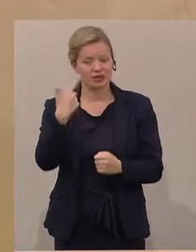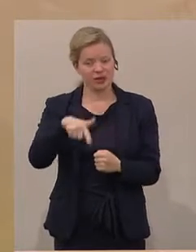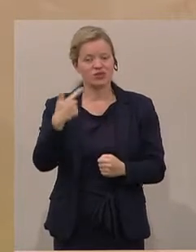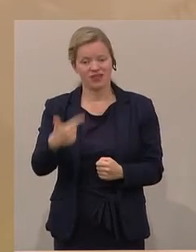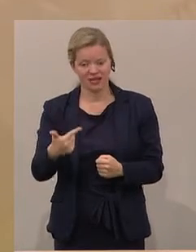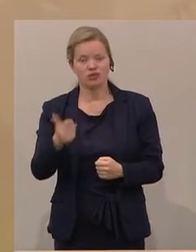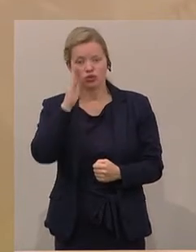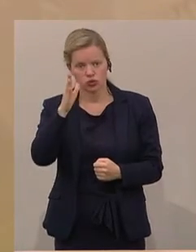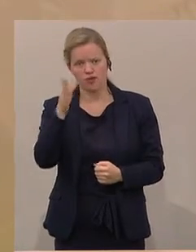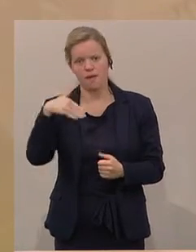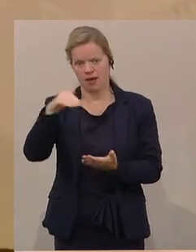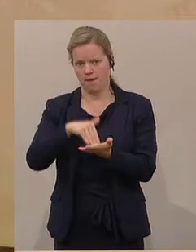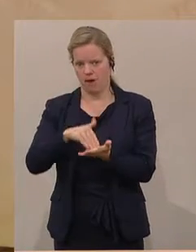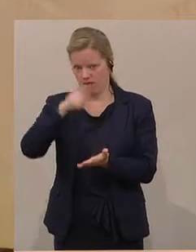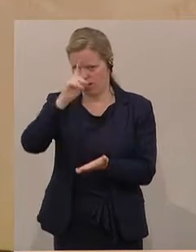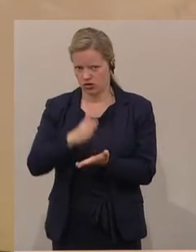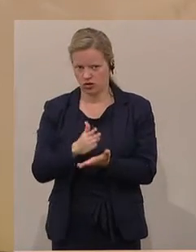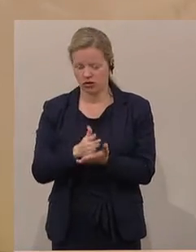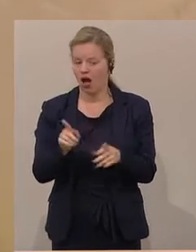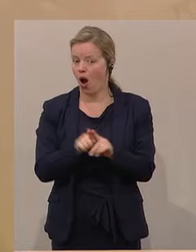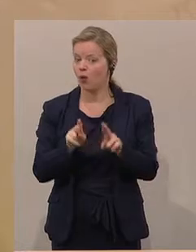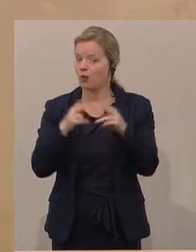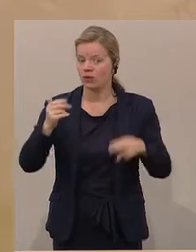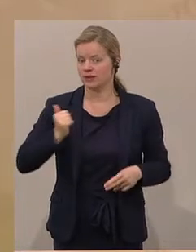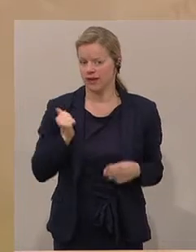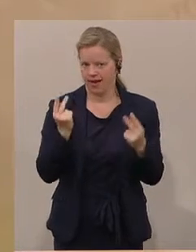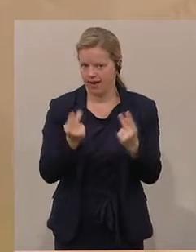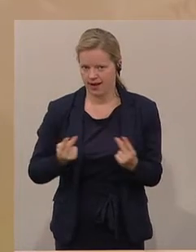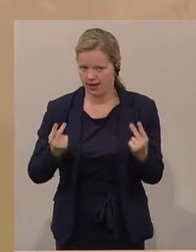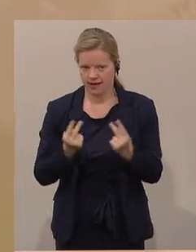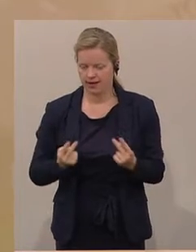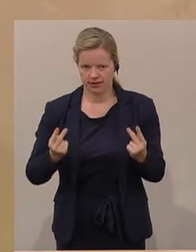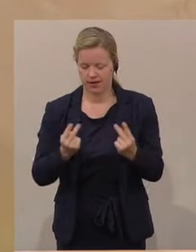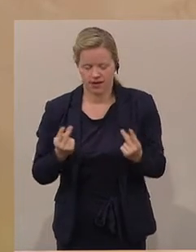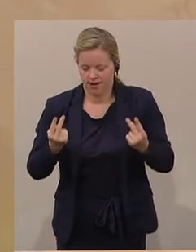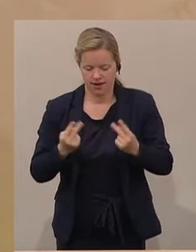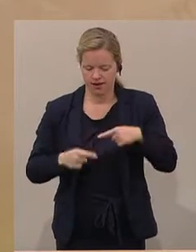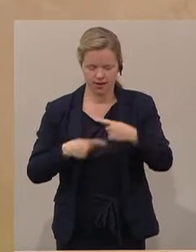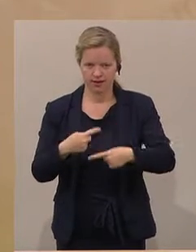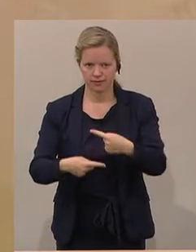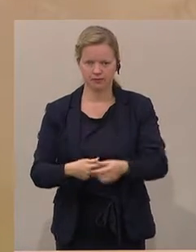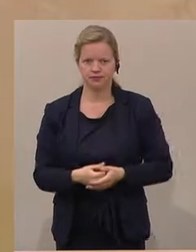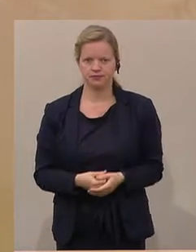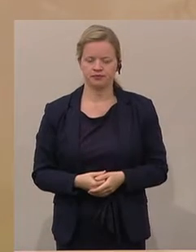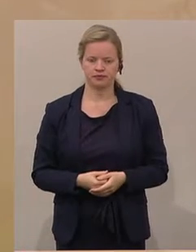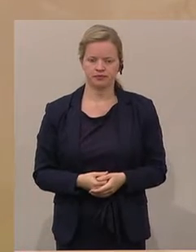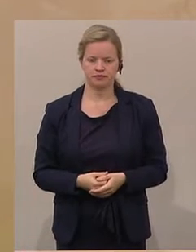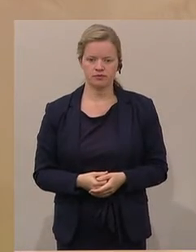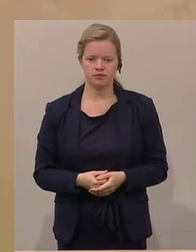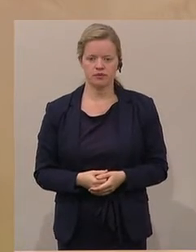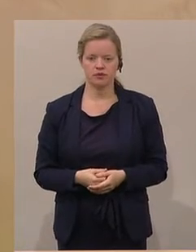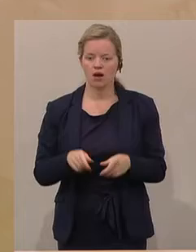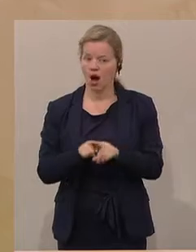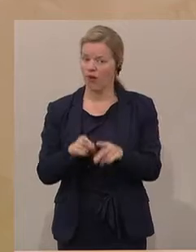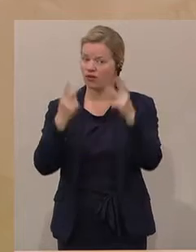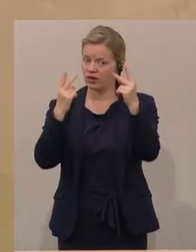brauchen. Ähnlich auch im Bereich Bundesheer, wo wir das ähnlich handhaben. Und vielleicht wesentlicher